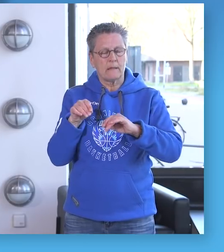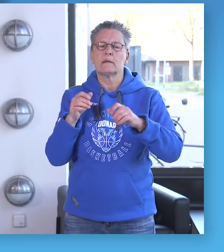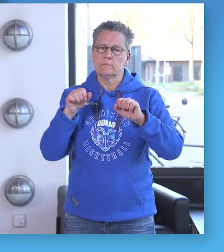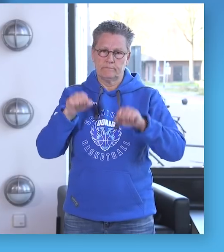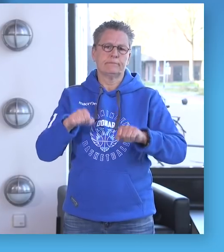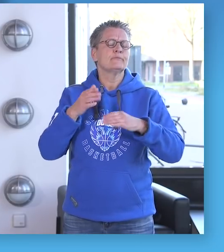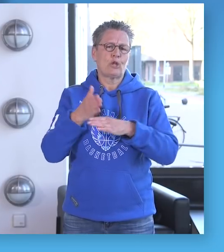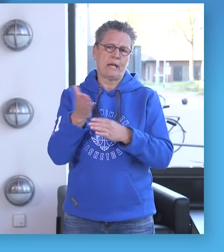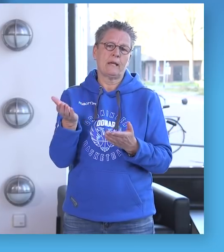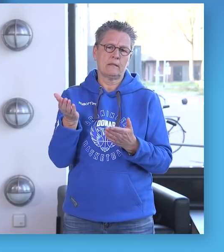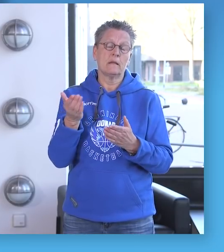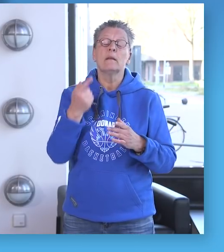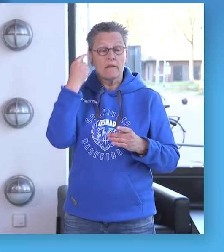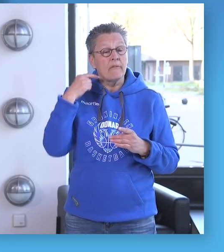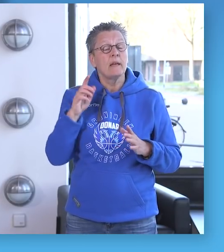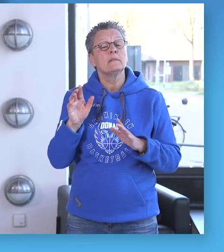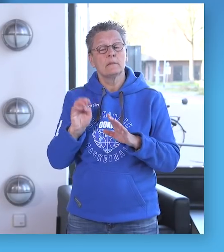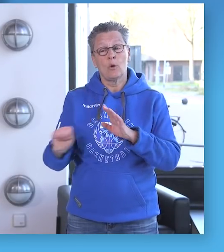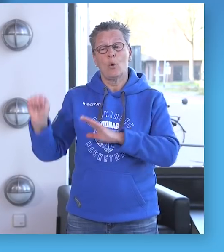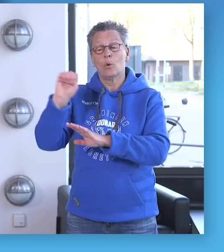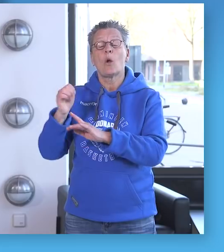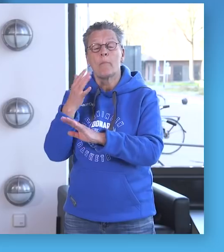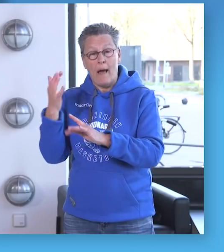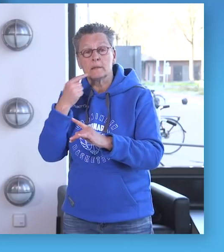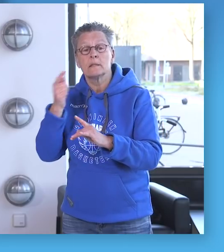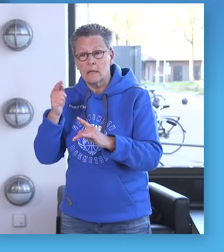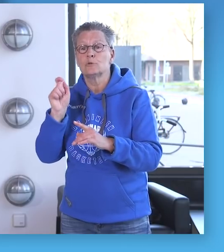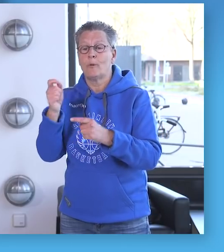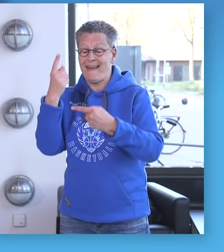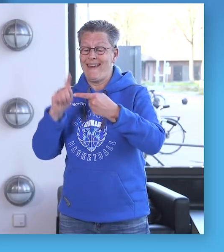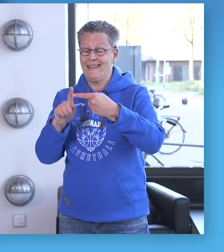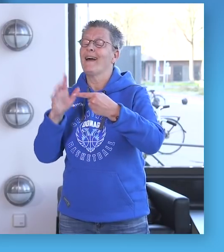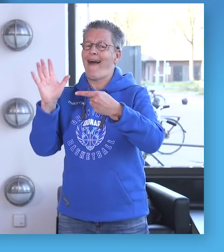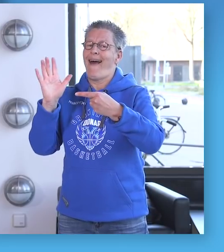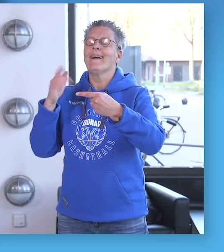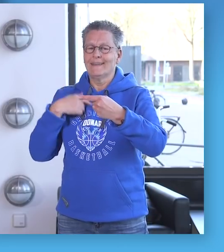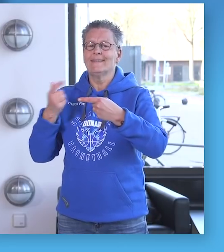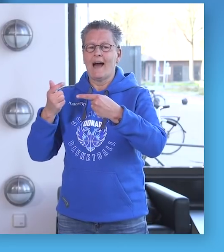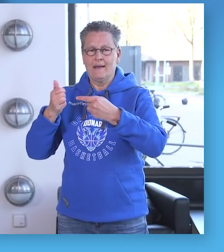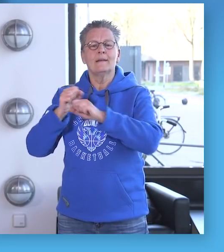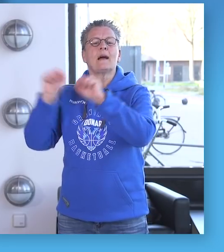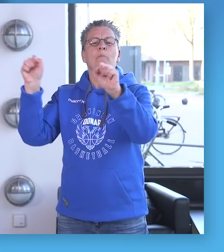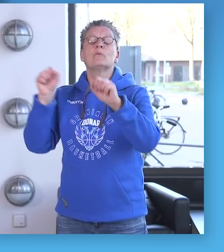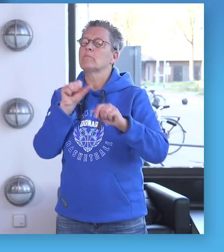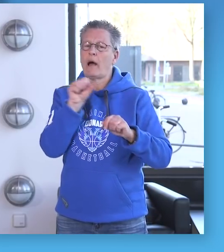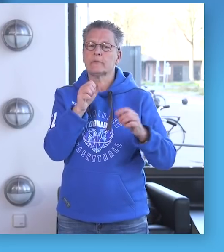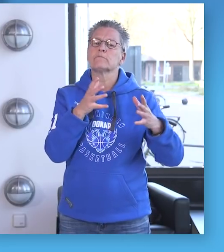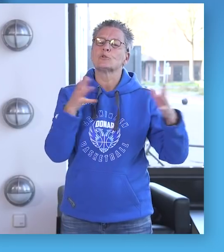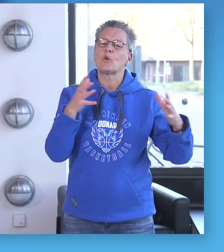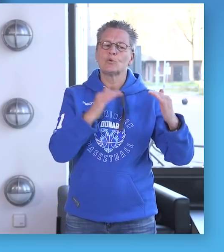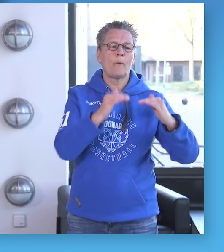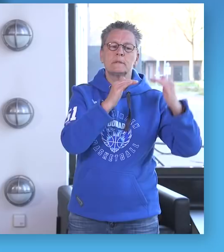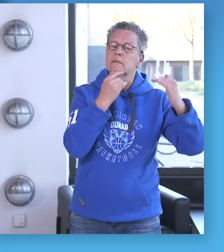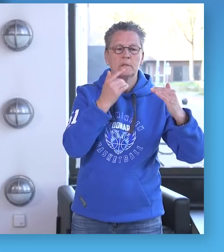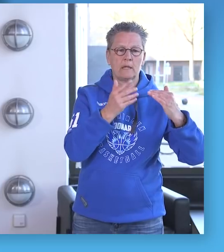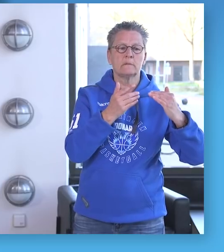competities die wel de nummer 1 hebben uitgeroepen tot kampioen. Maar de grotere competities zie je allemaal hetzelfde doen. Die laten dit